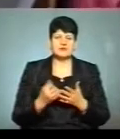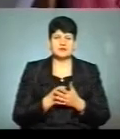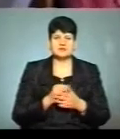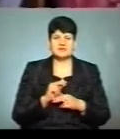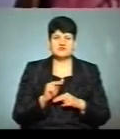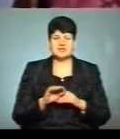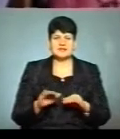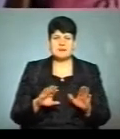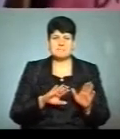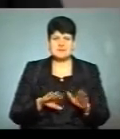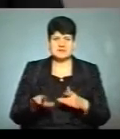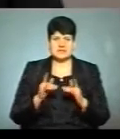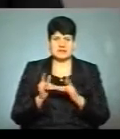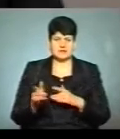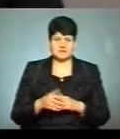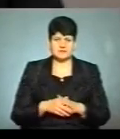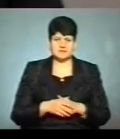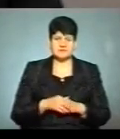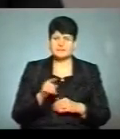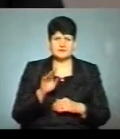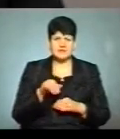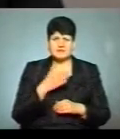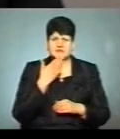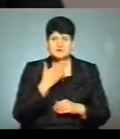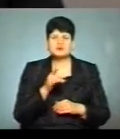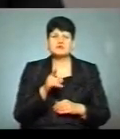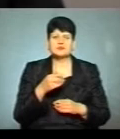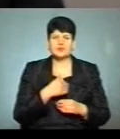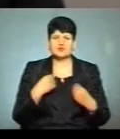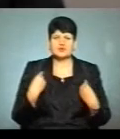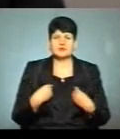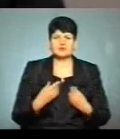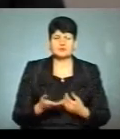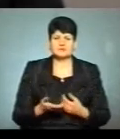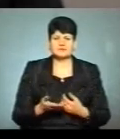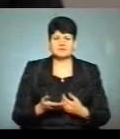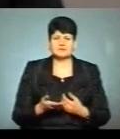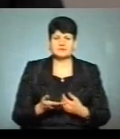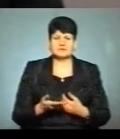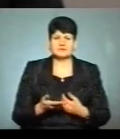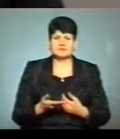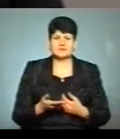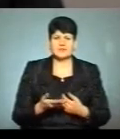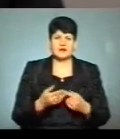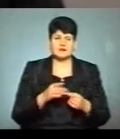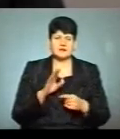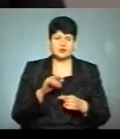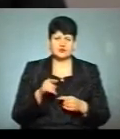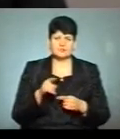дітей після інтернату. Їх навіть не запитували, що вони хочуть одягнути, а не то ж мотає вчинків. І